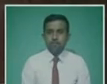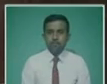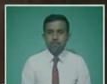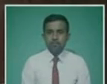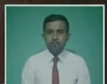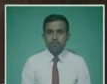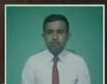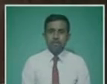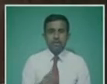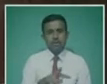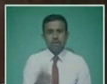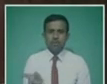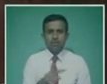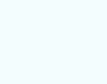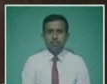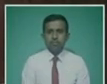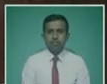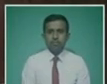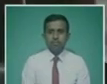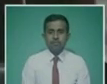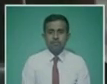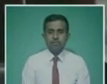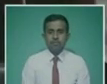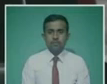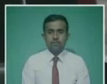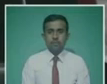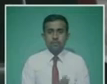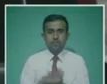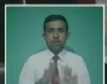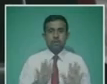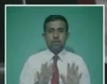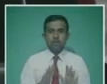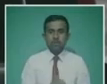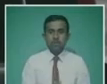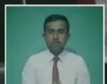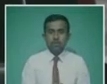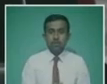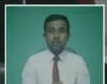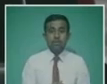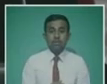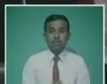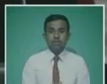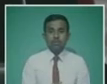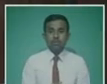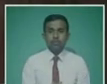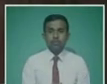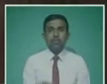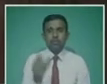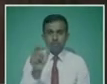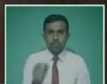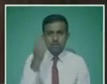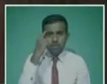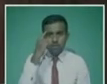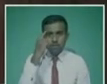සිද්ධිය දෙපැත්තෙන්ම ඔය අඩුපාඩු සිද්ධ වෙනවා. ක්‍රමනාකරණය කරගන්න ඕන මූලාශ්‍රයනේ අපි නෙවෙයි. ඒක මූලාශ්‍රයනේ දැන් නමුත් මන්ත්‍රීතුමා ඔබතුමා දන්නවා